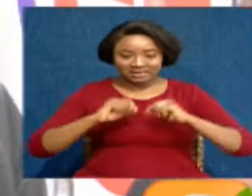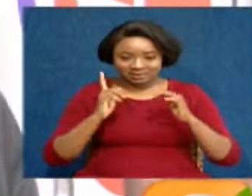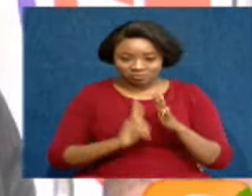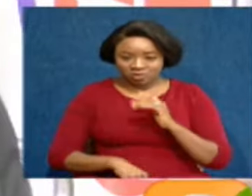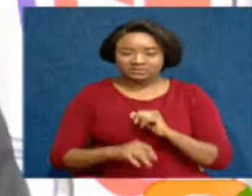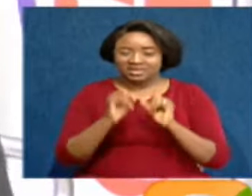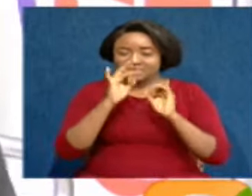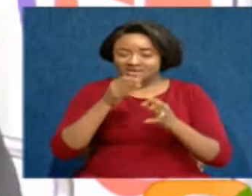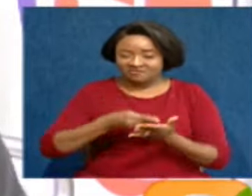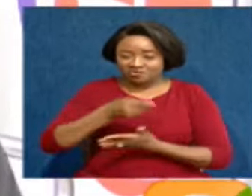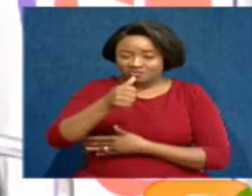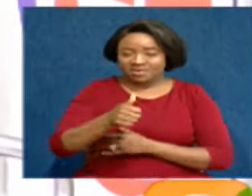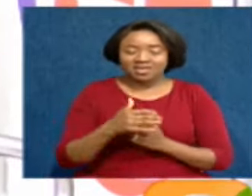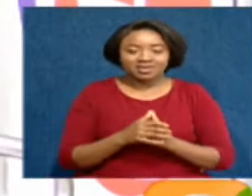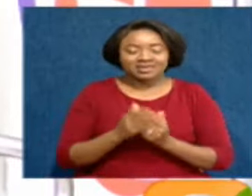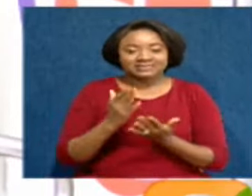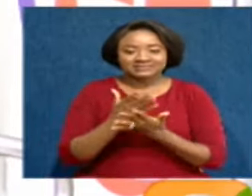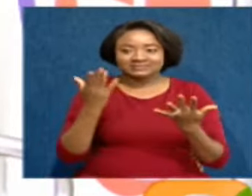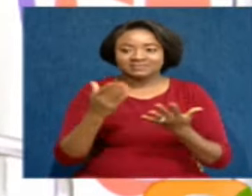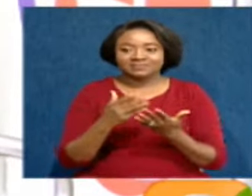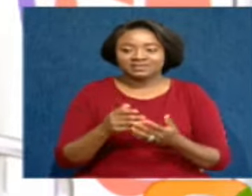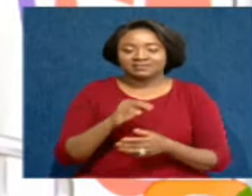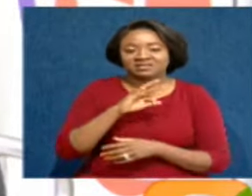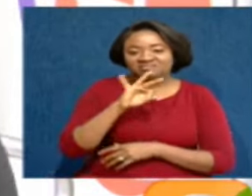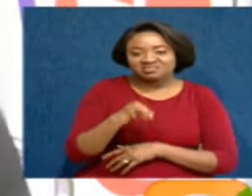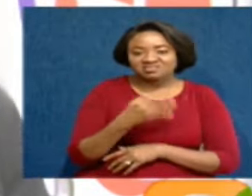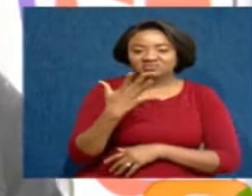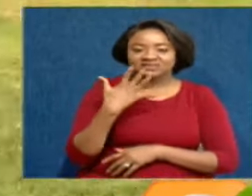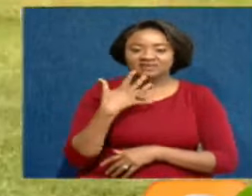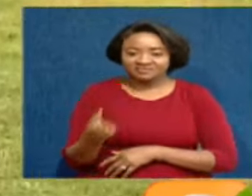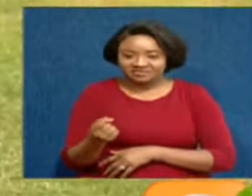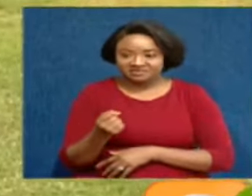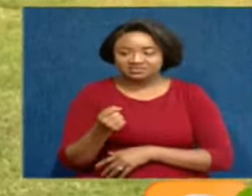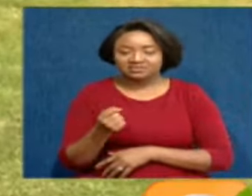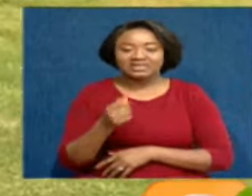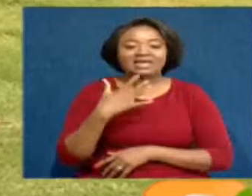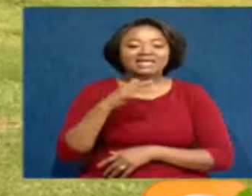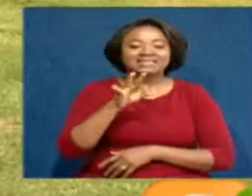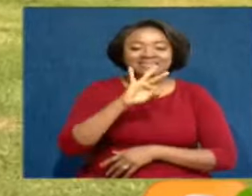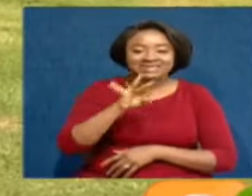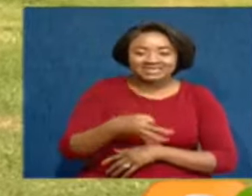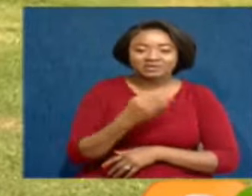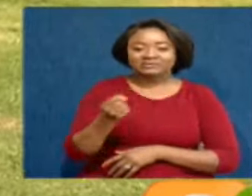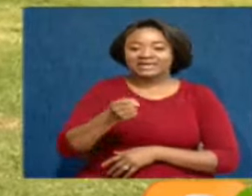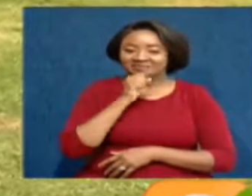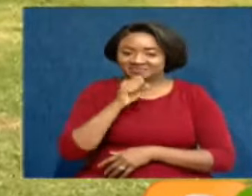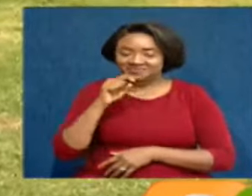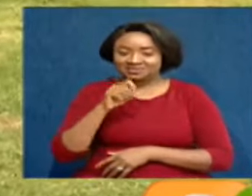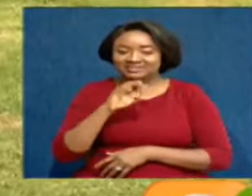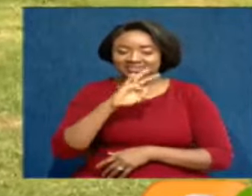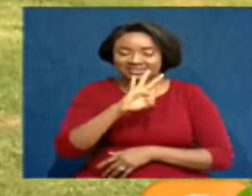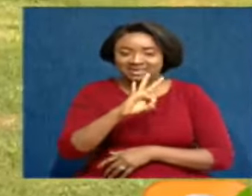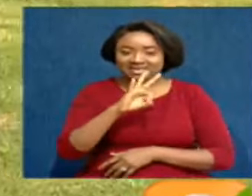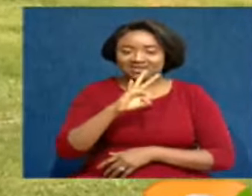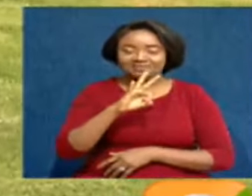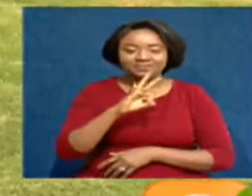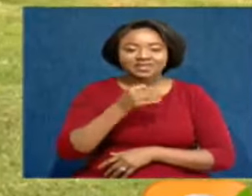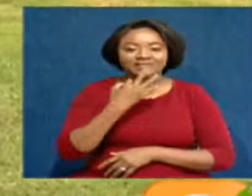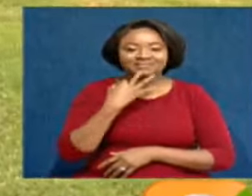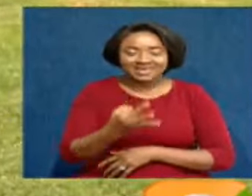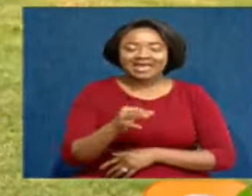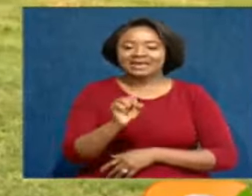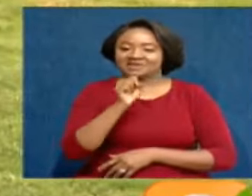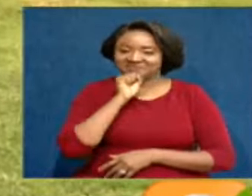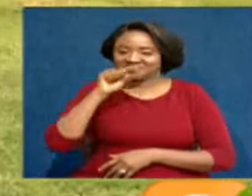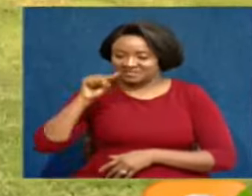kama 1,350 itagharamia kila kitu. Vivian Jerono anasema amepoteza shilingi 600 baada